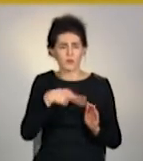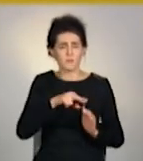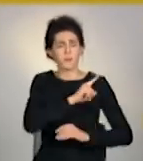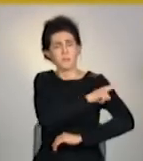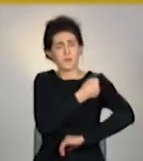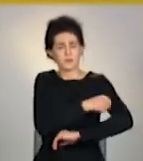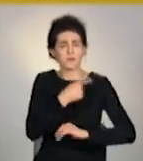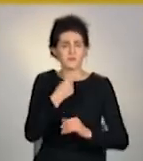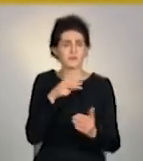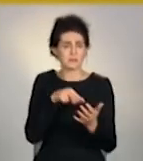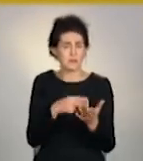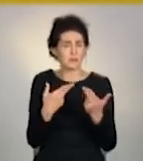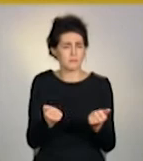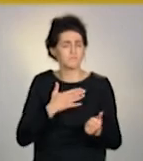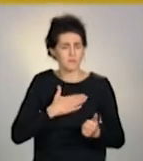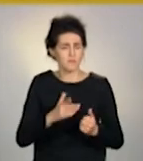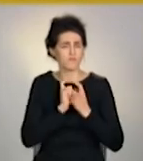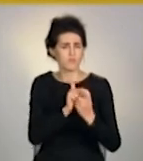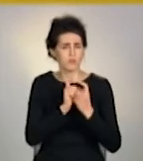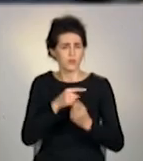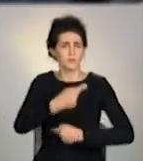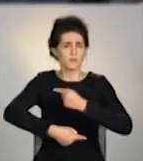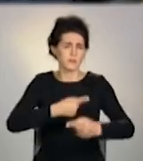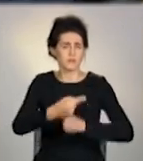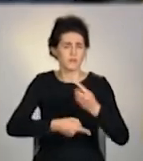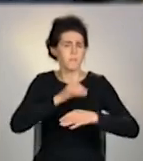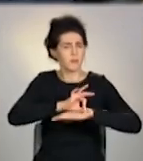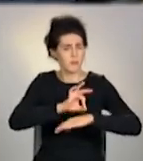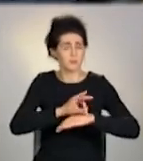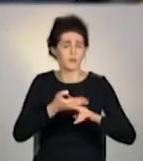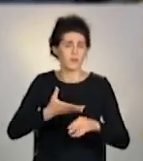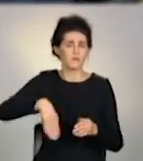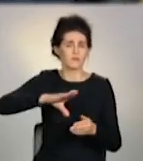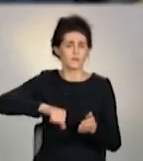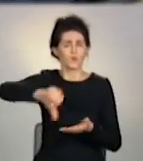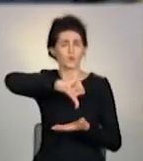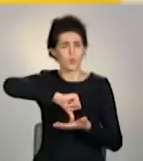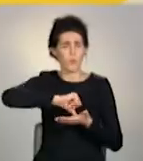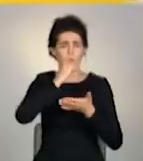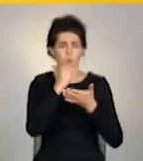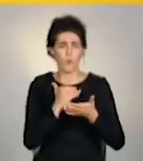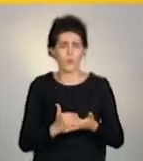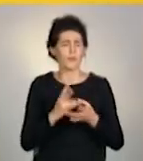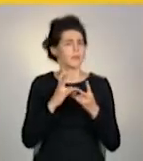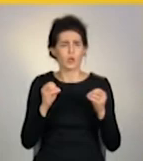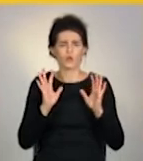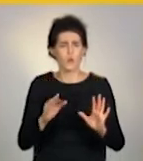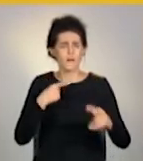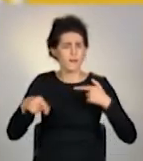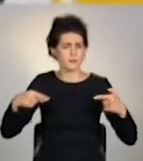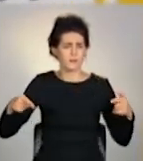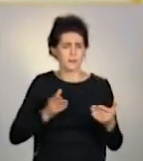стала боротьба з наслідками захворювання. Тому учасники проєкту – не лише епідеміологи, а